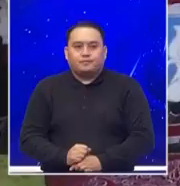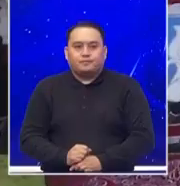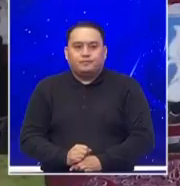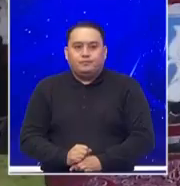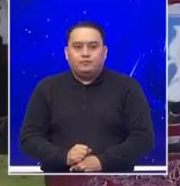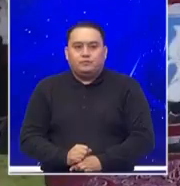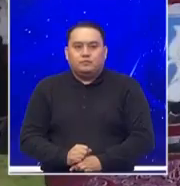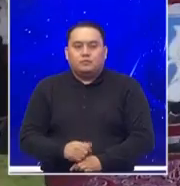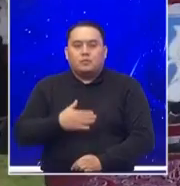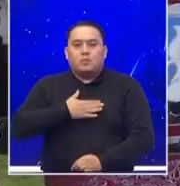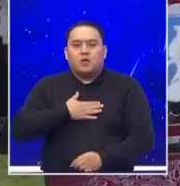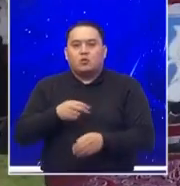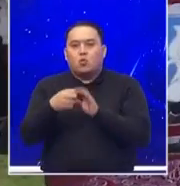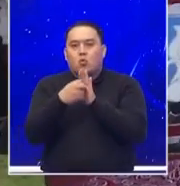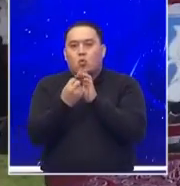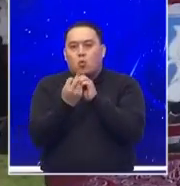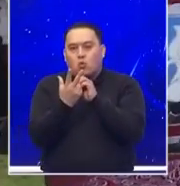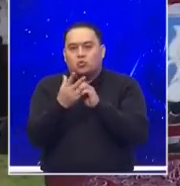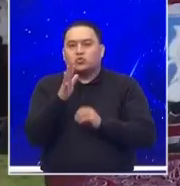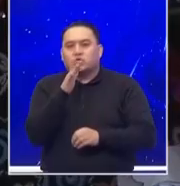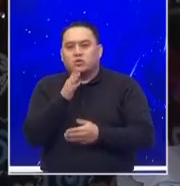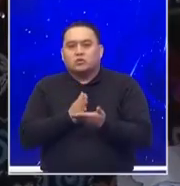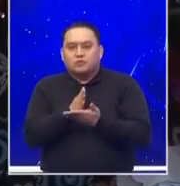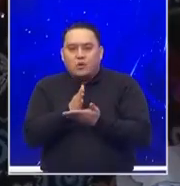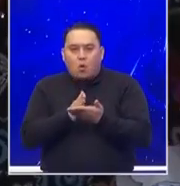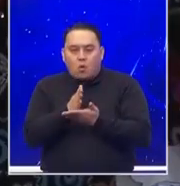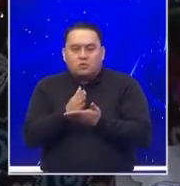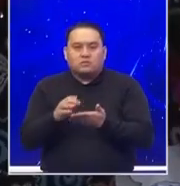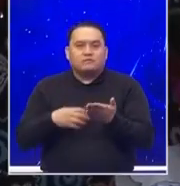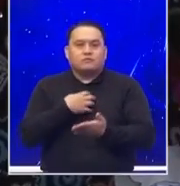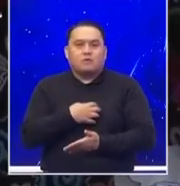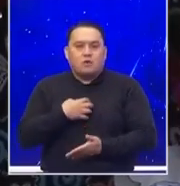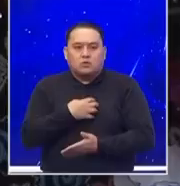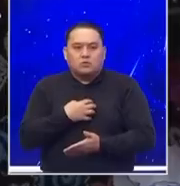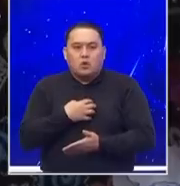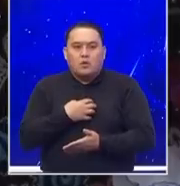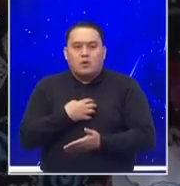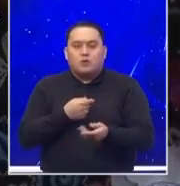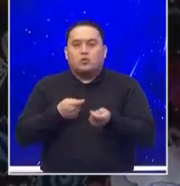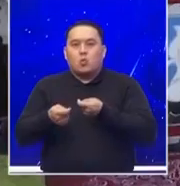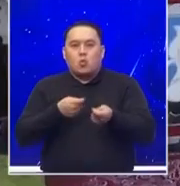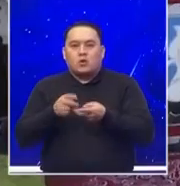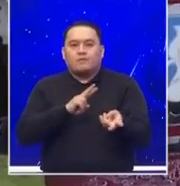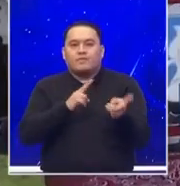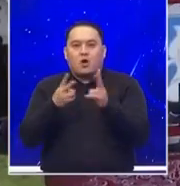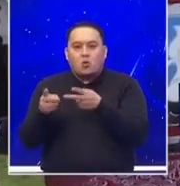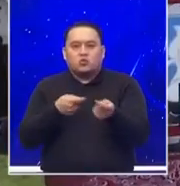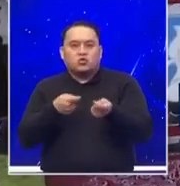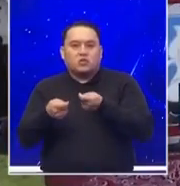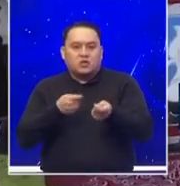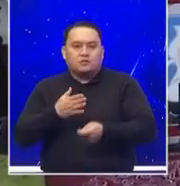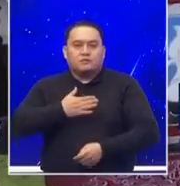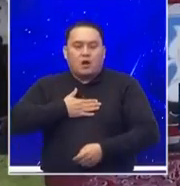жасап жатқаныма 10 жылдың жүзі болды. Негізінен бүйірмесін жетекшісімін. Вокал үйірмесі